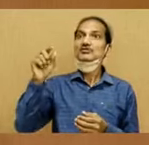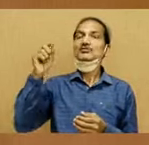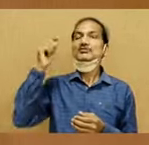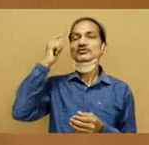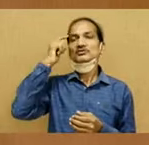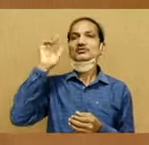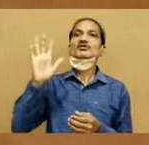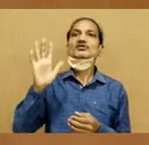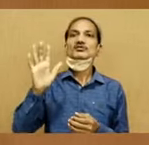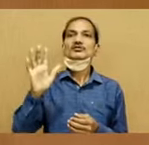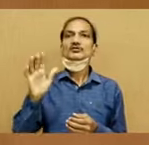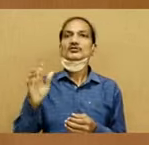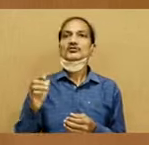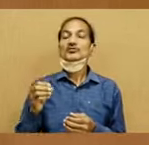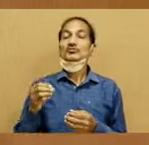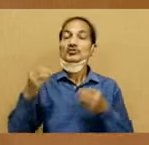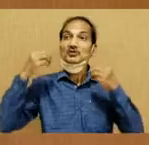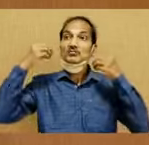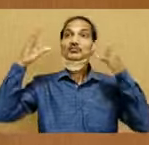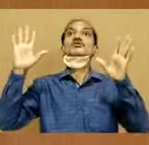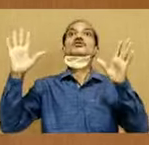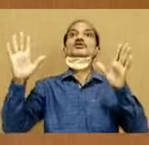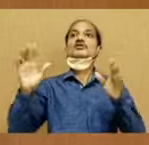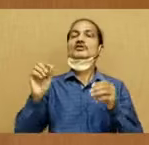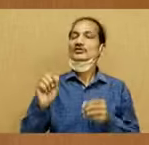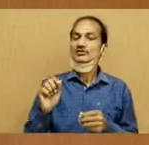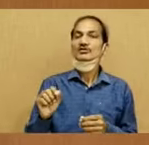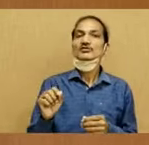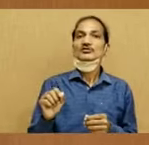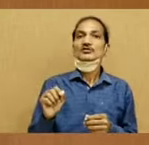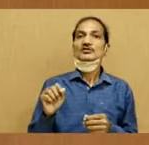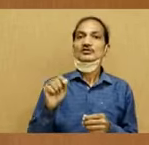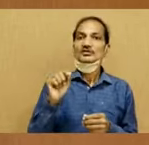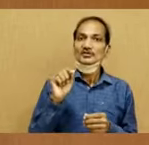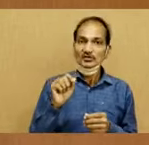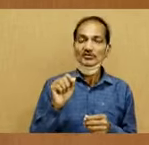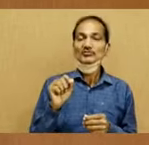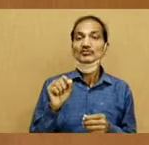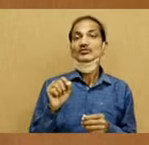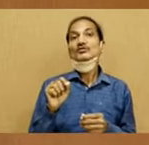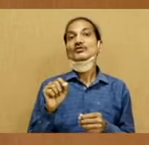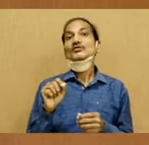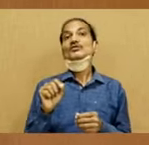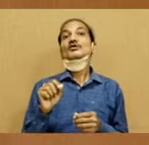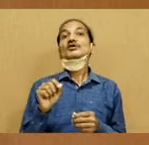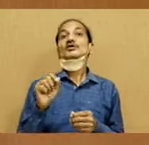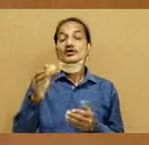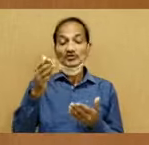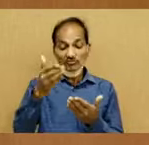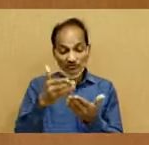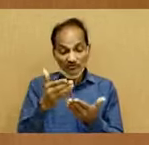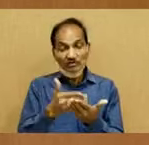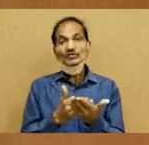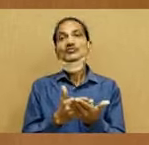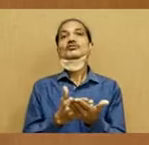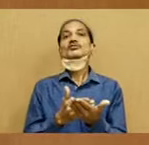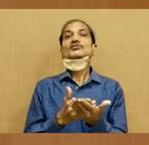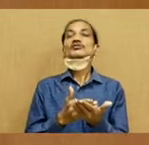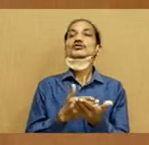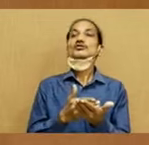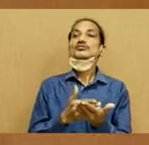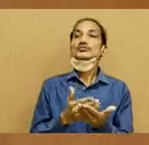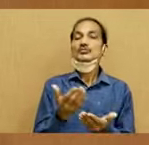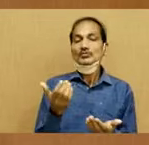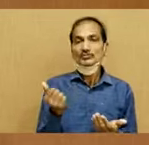ତଥାପି ମନରେ କେଉଁଠି ନ କେଉଁଠି ପ୍ରଶ୍ନ ଉଠୁଛି ଯେ ବର୍ତ୍ତମାନ ଯେତେ ସବୁ ପଦକ୍ଷେପ ଗ୍ରହଣ କରାଯାଇଛି